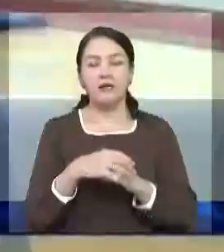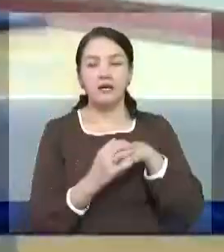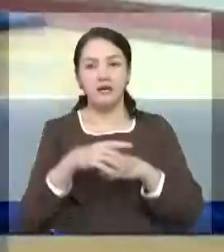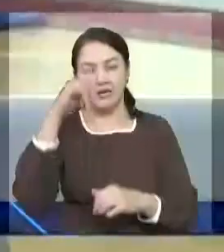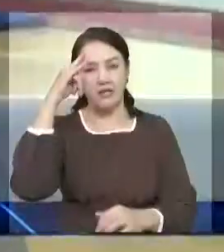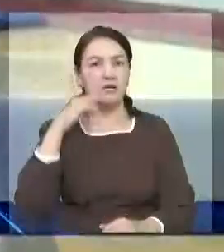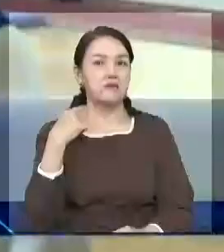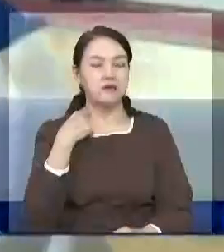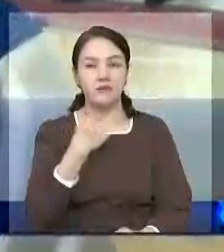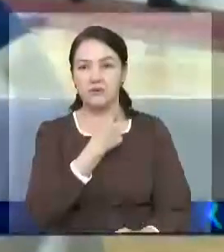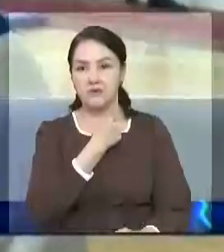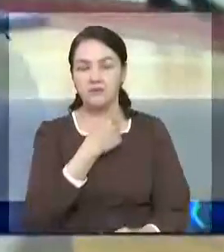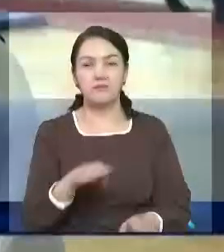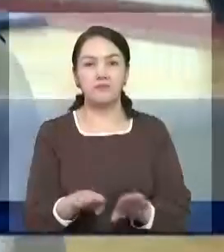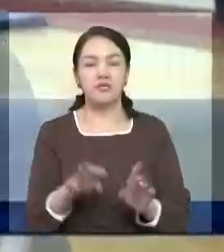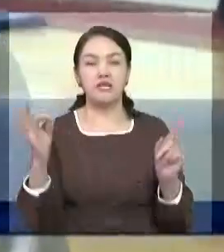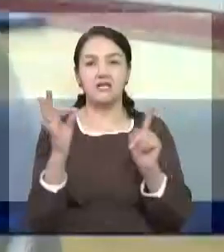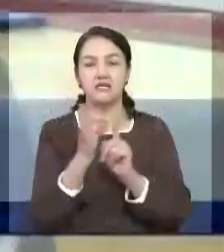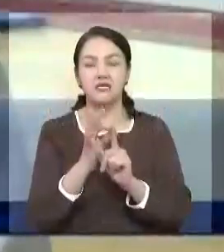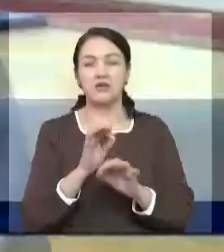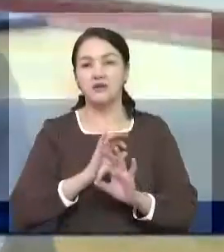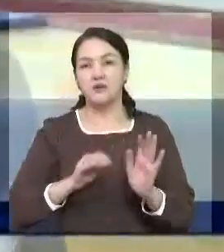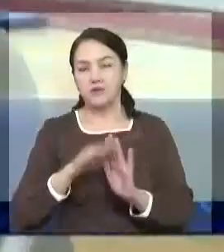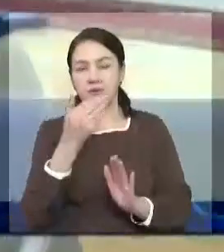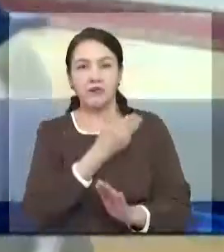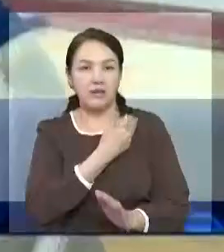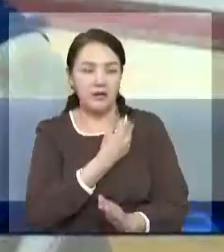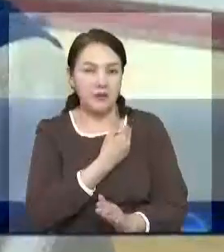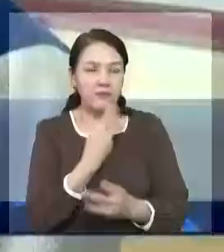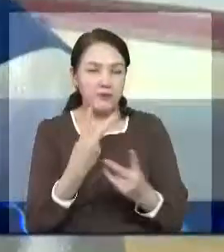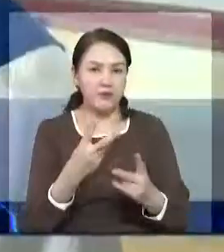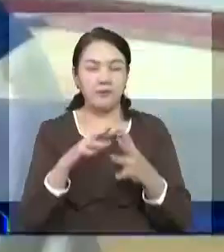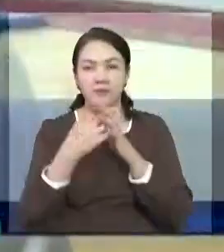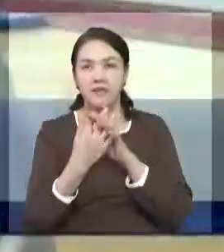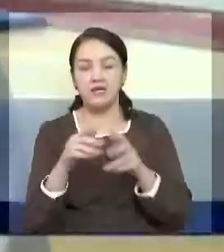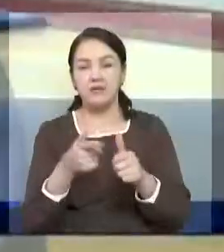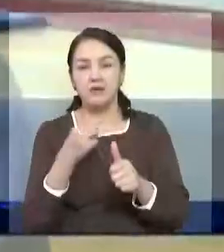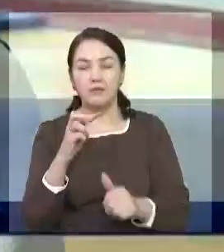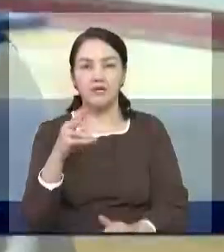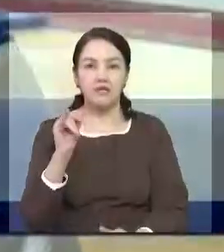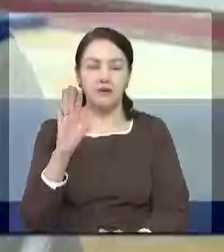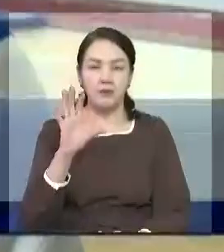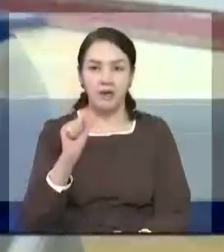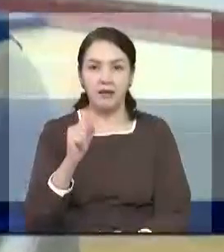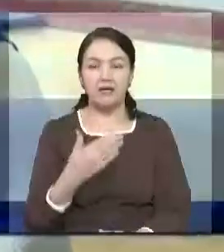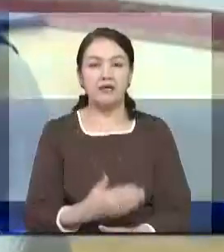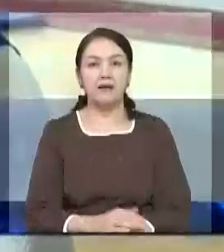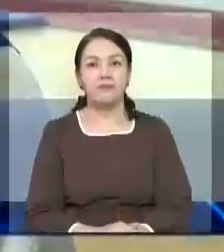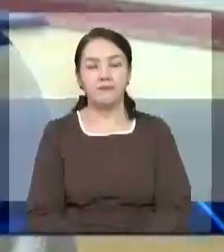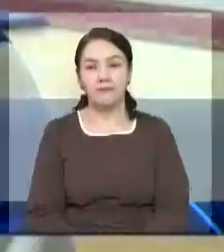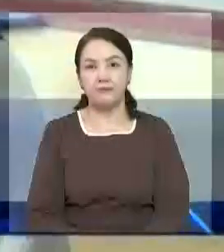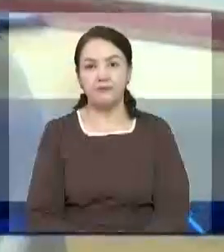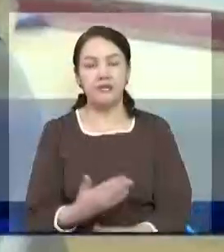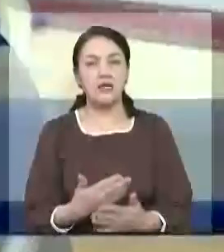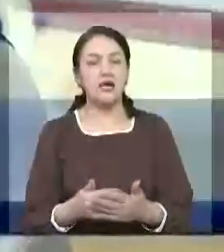Казахстана в Талдыкургане. Цели ставлю перед собой амбициозные, чтобы достойно представлять свое село имени Мамаита Омарова, Аксузской городской